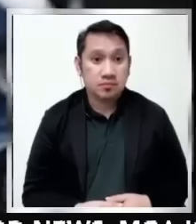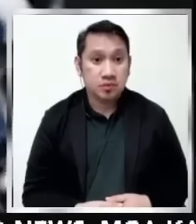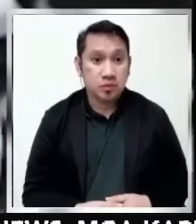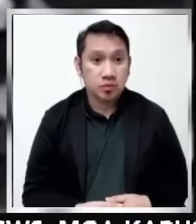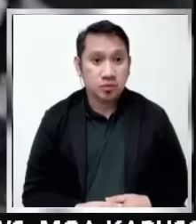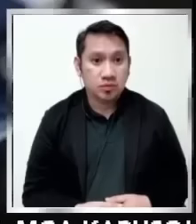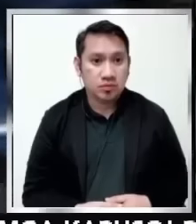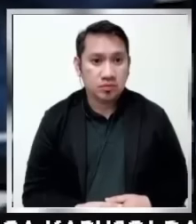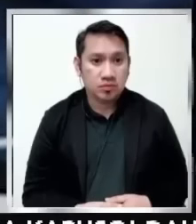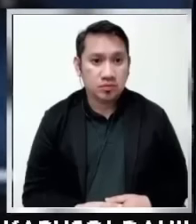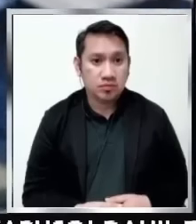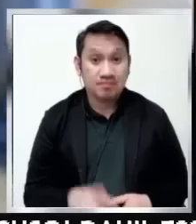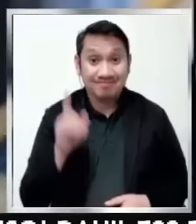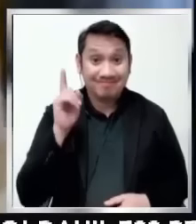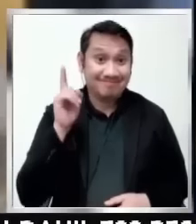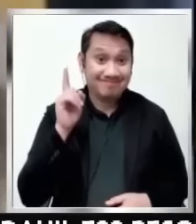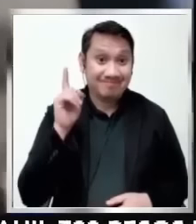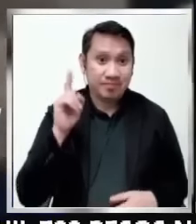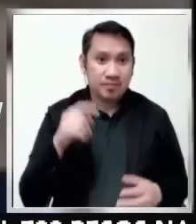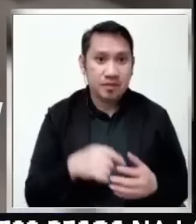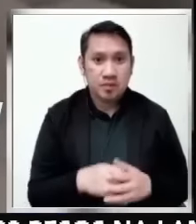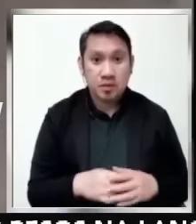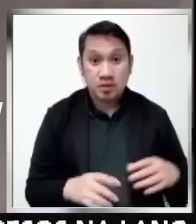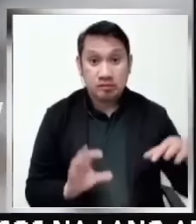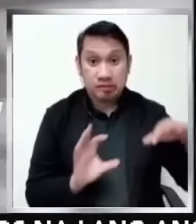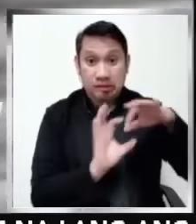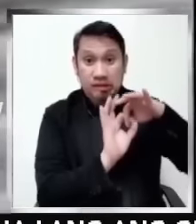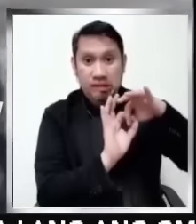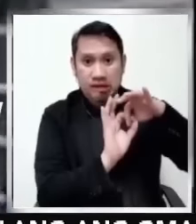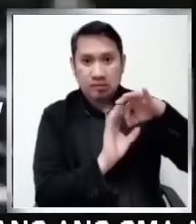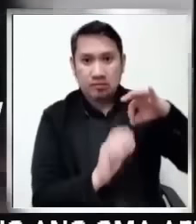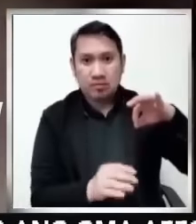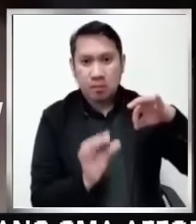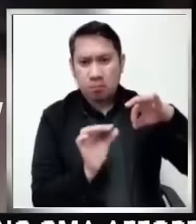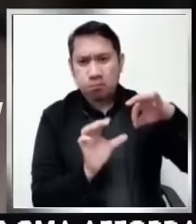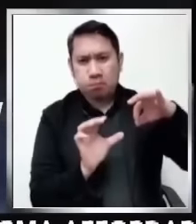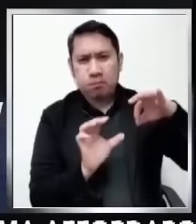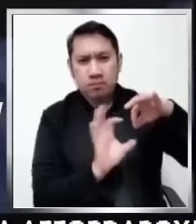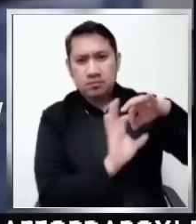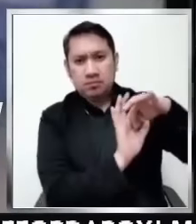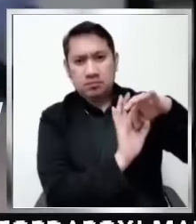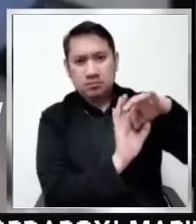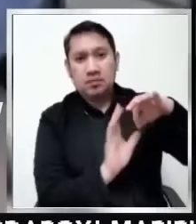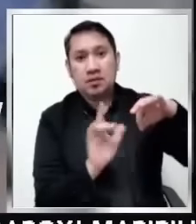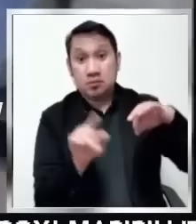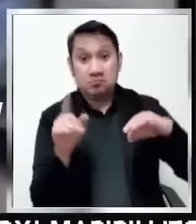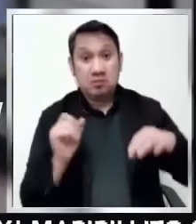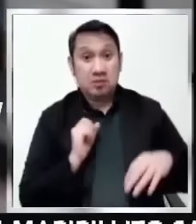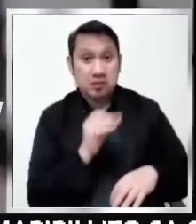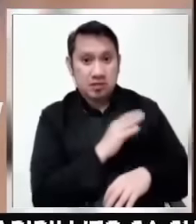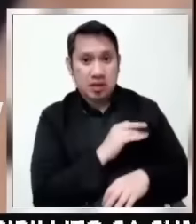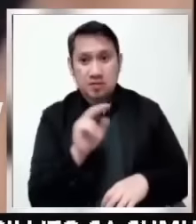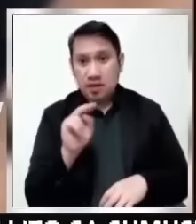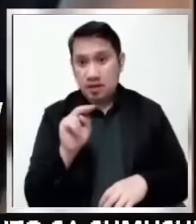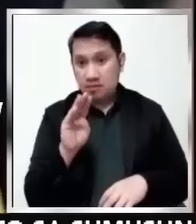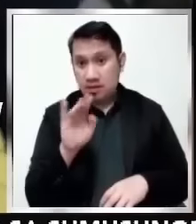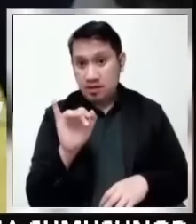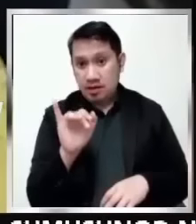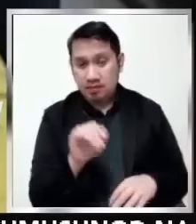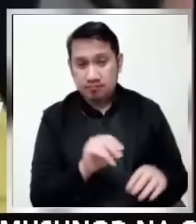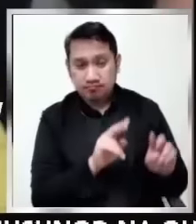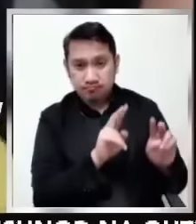Di umubra ang makapal na lock ng bodegang ito sa Paranaque ng i-bolt cutter ng mga tauhan ng NBI-NCR. Tumambad sa